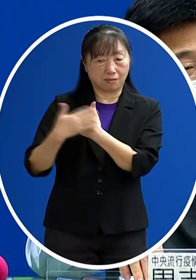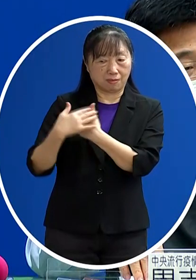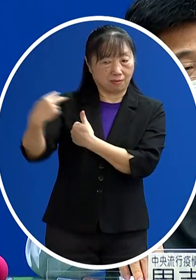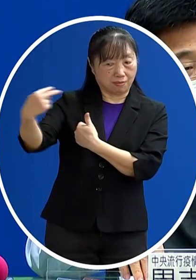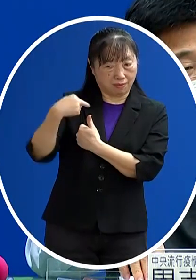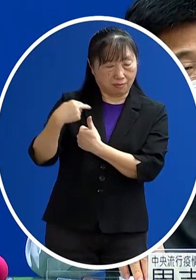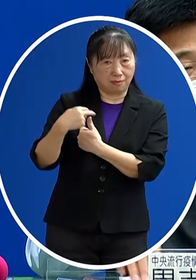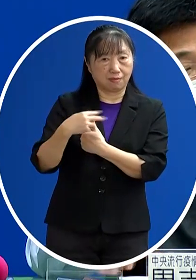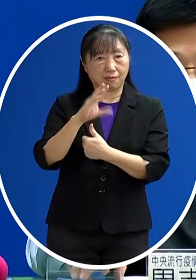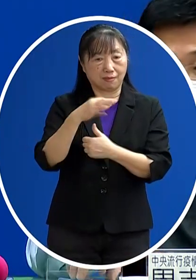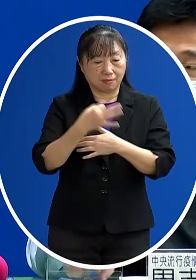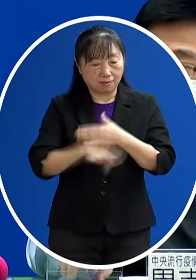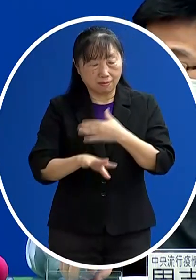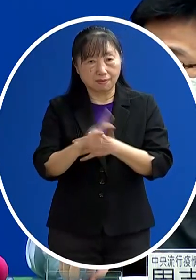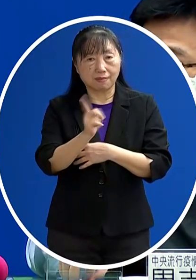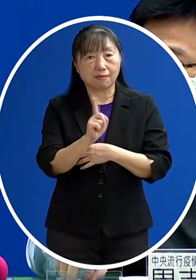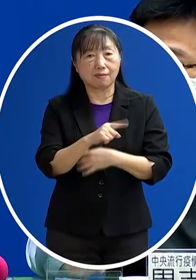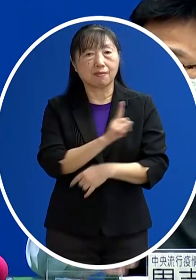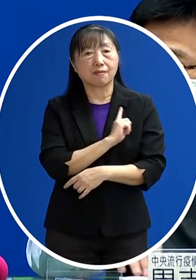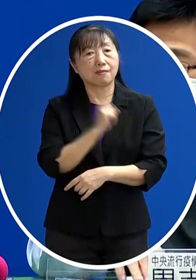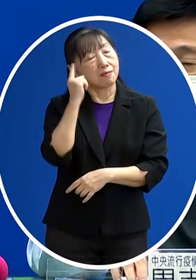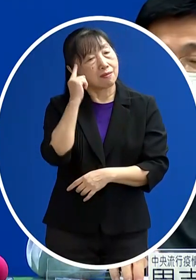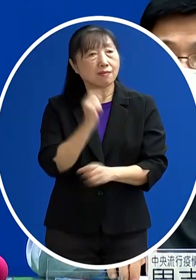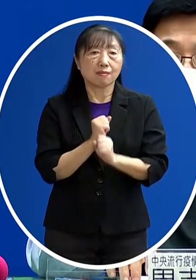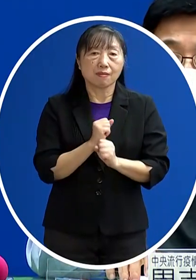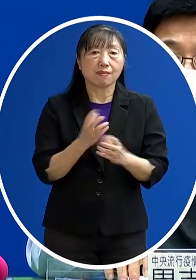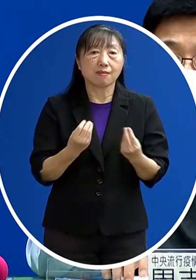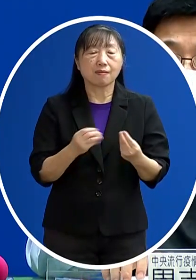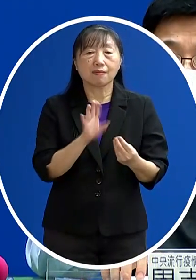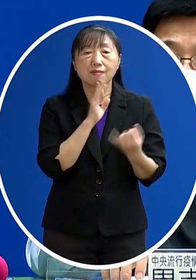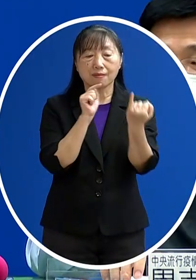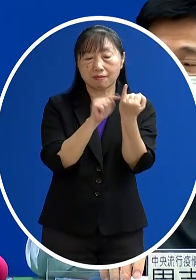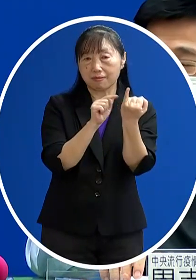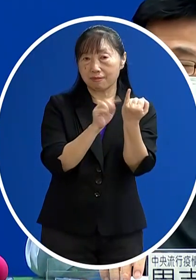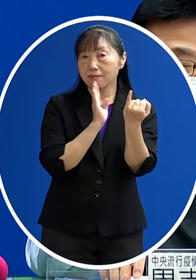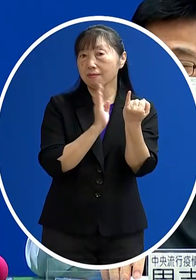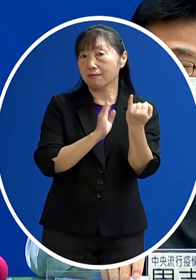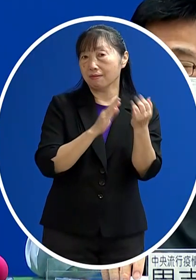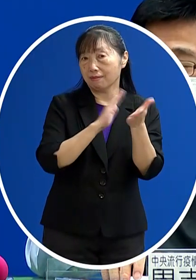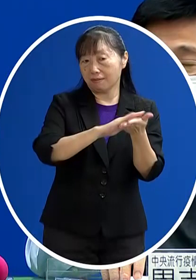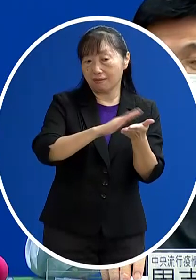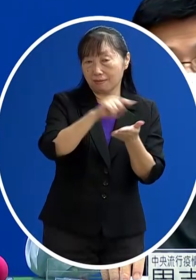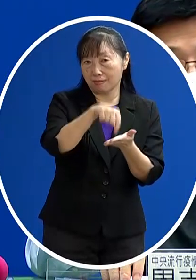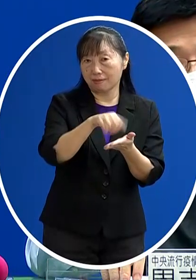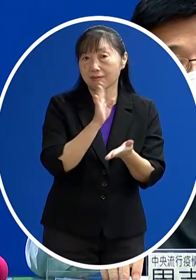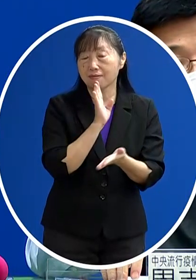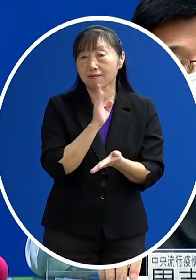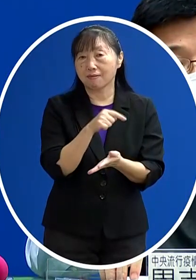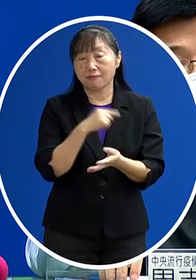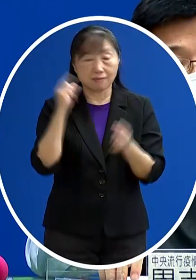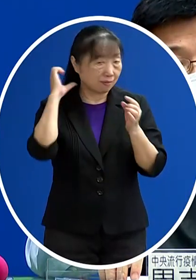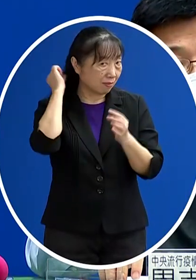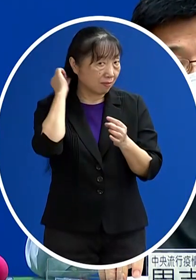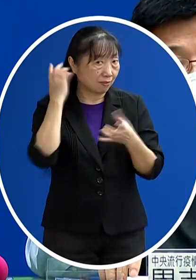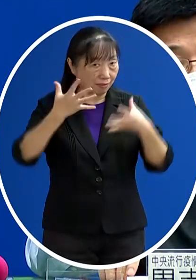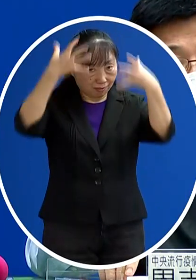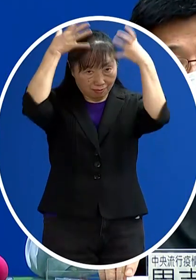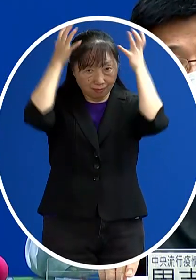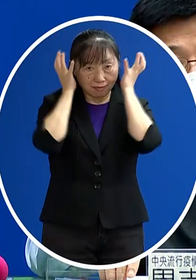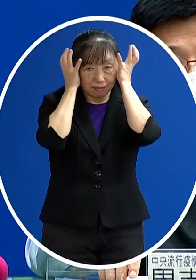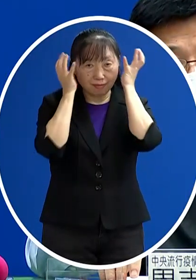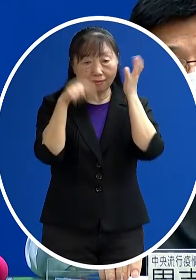那裡面說他有一些疏忽的時候自己沒有注意到 那在女性的這個清潔人員的部分我想就是髮帽這個部分是很重要的